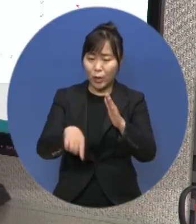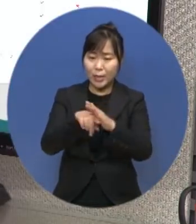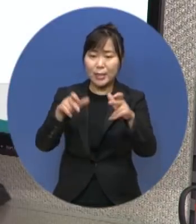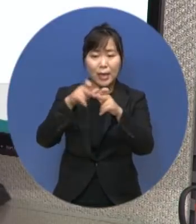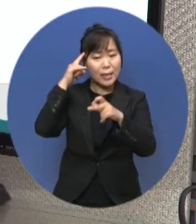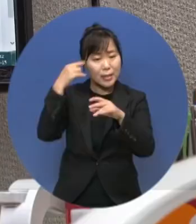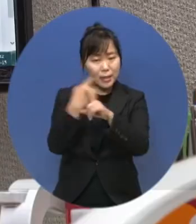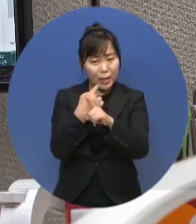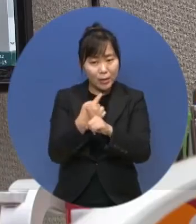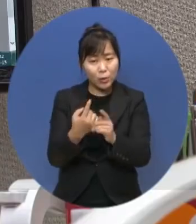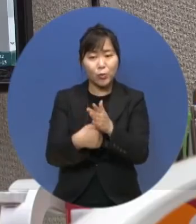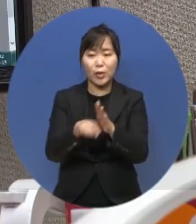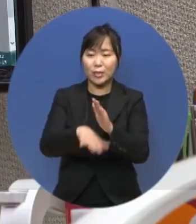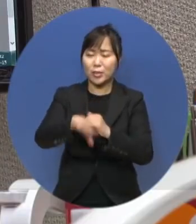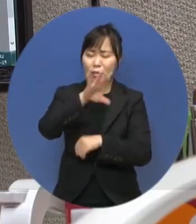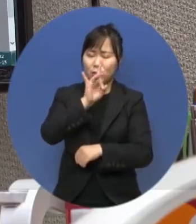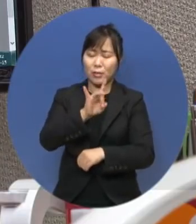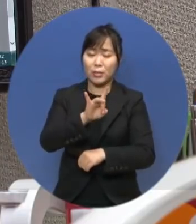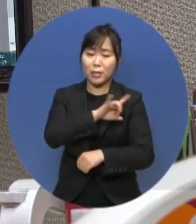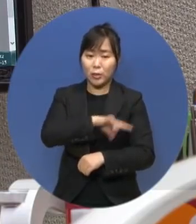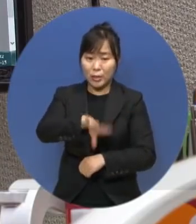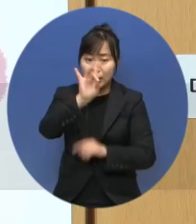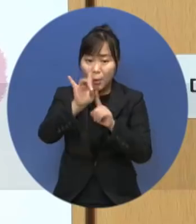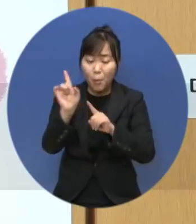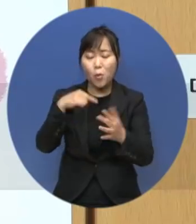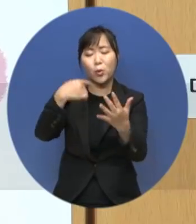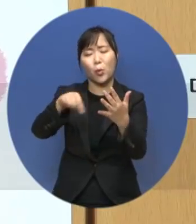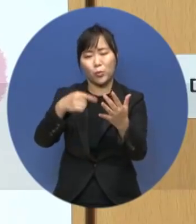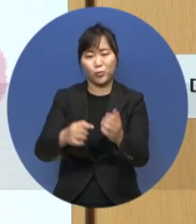장애인식 개선의 첫걸음은 교육입니다.